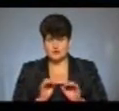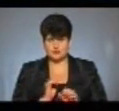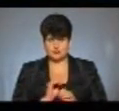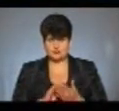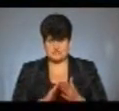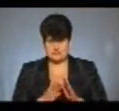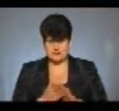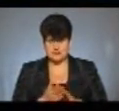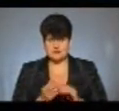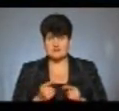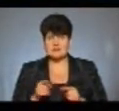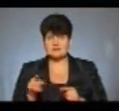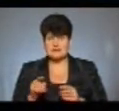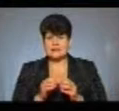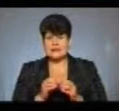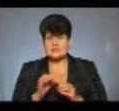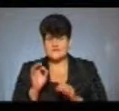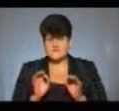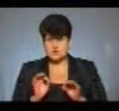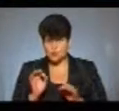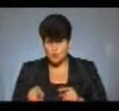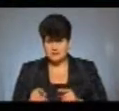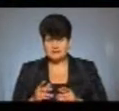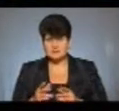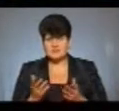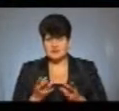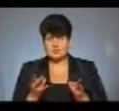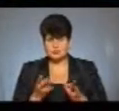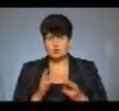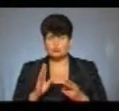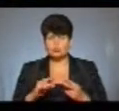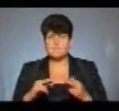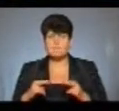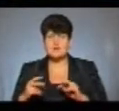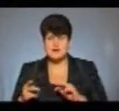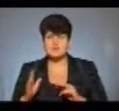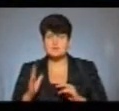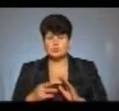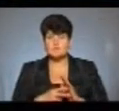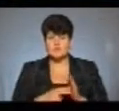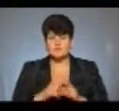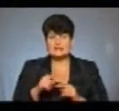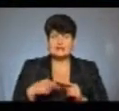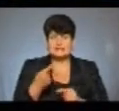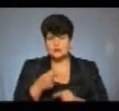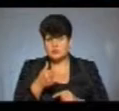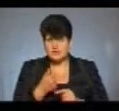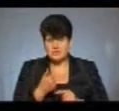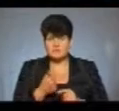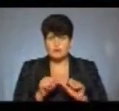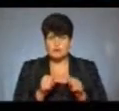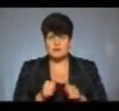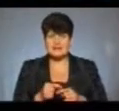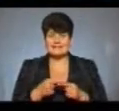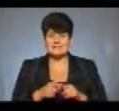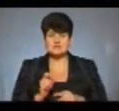стані. Оцих 10%, які необхідно буде міняти, ми будемо планувати на другий рік при формуванні технічного